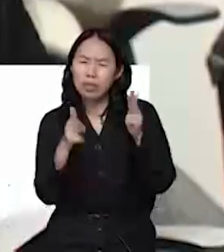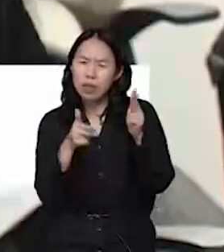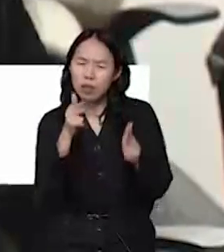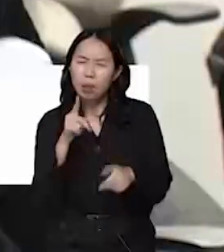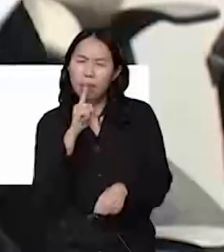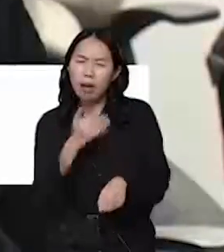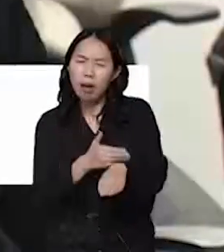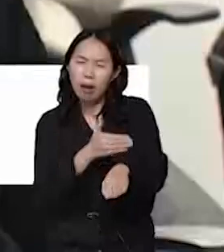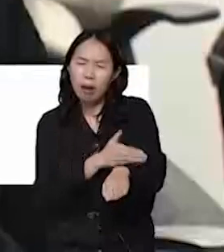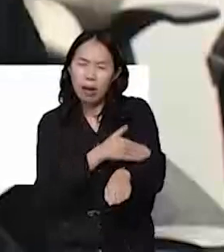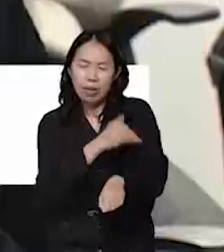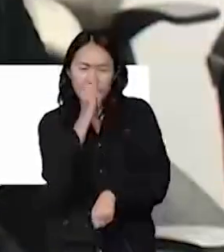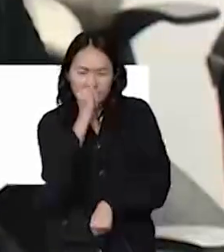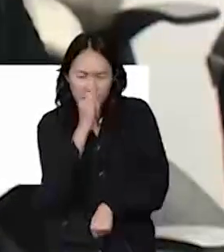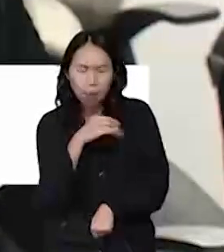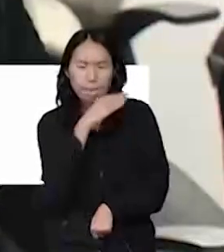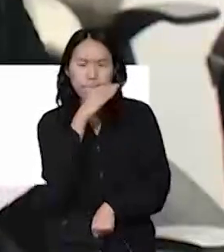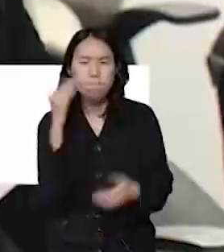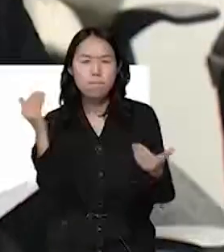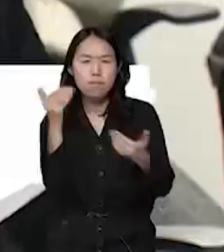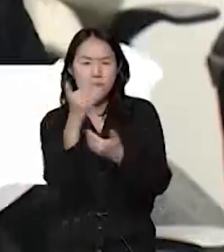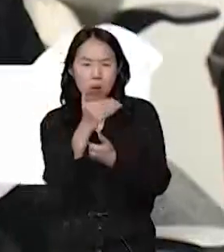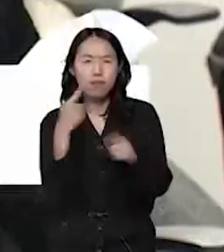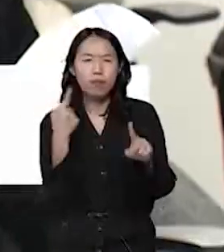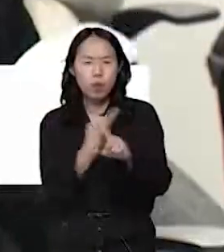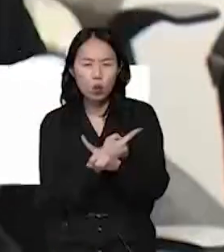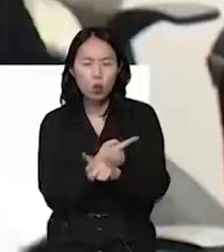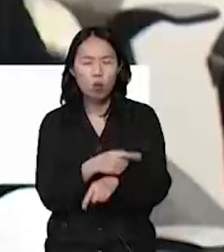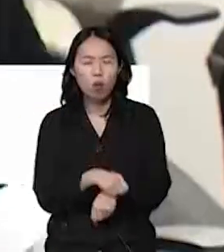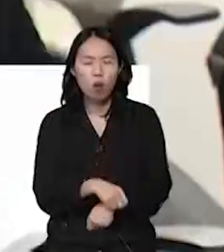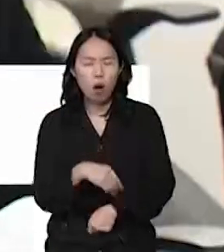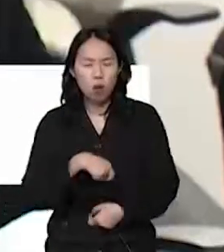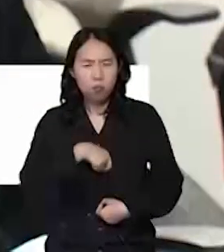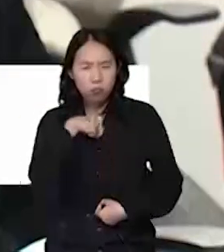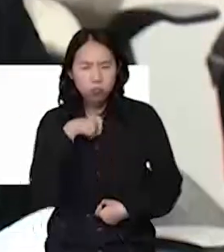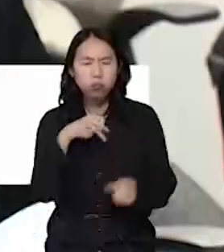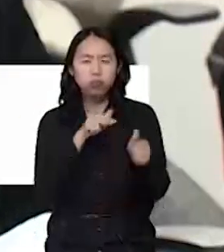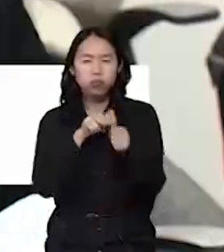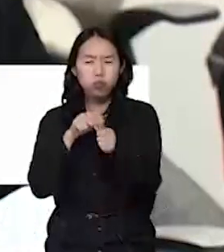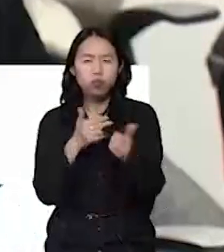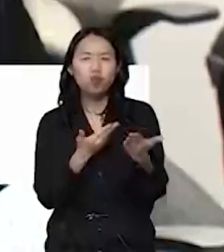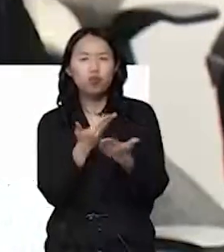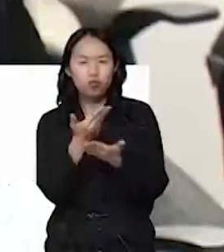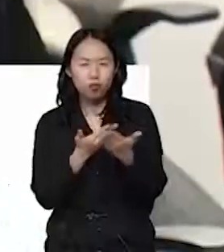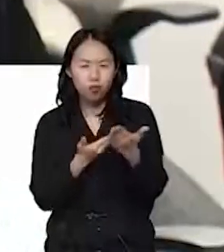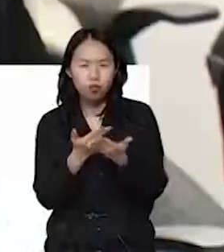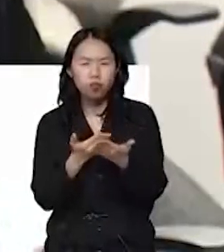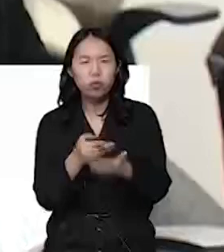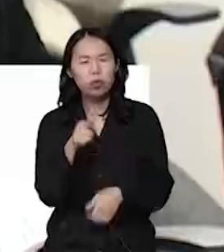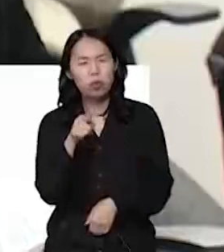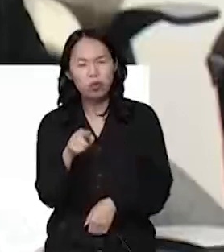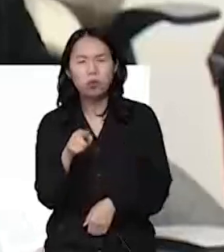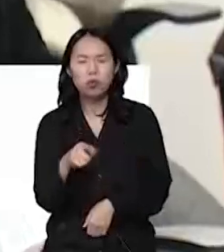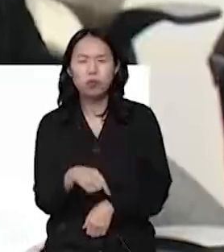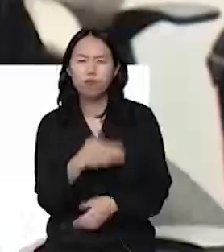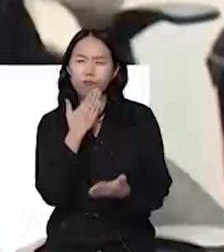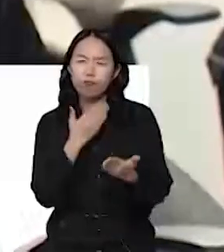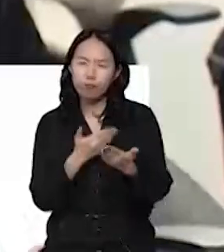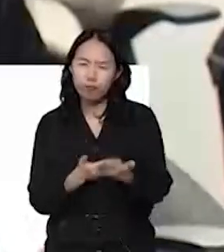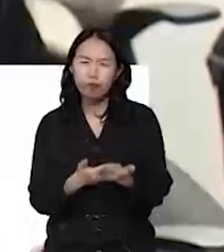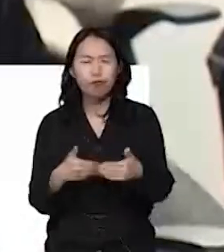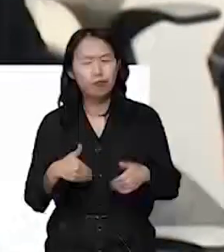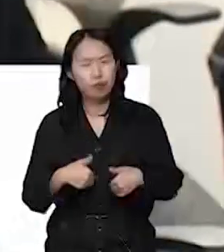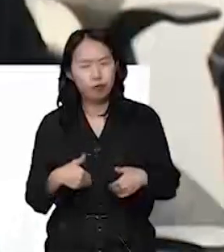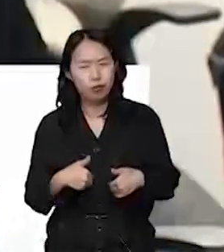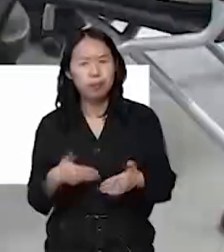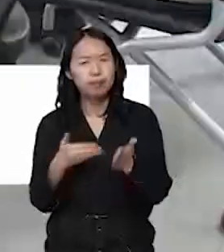것도 바로잡아주면서 어떤 정보들을 제시하는 것이 그것이 좀 올바른 정보 공개라는